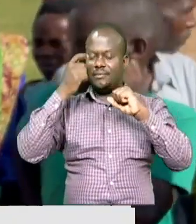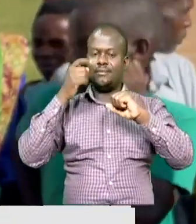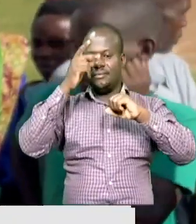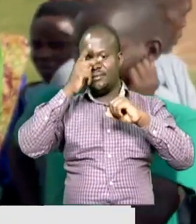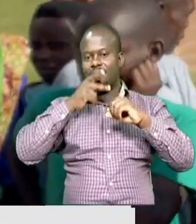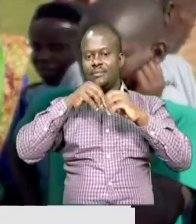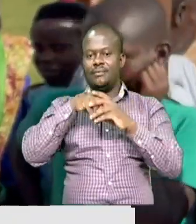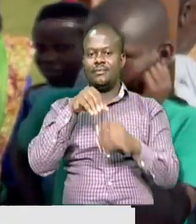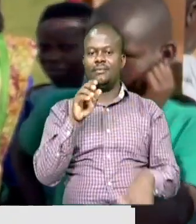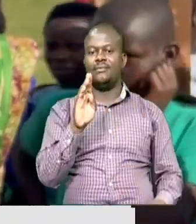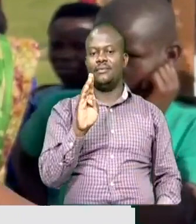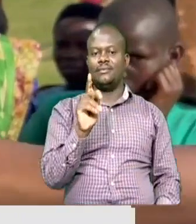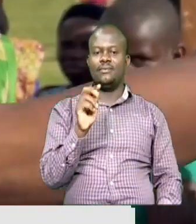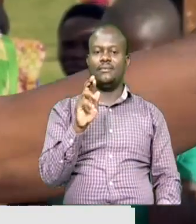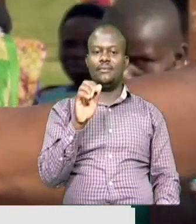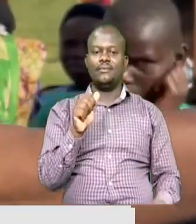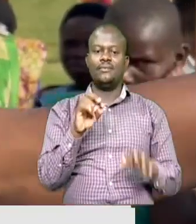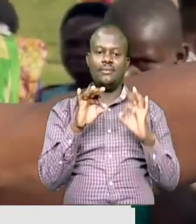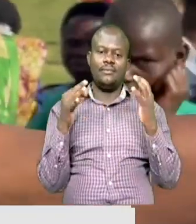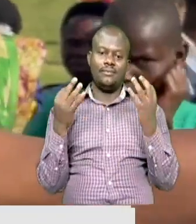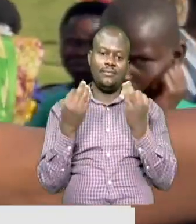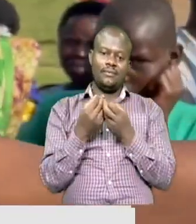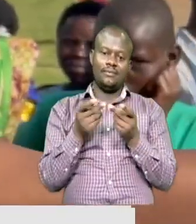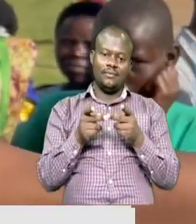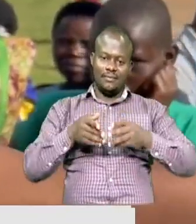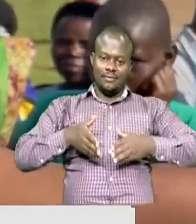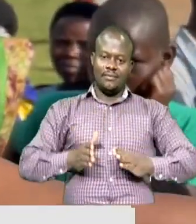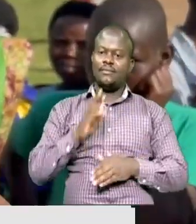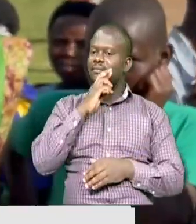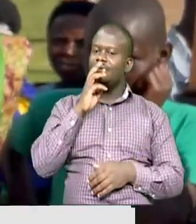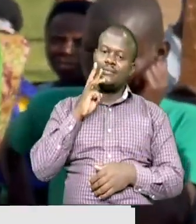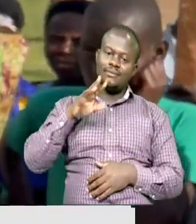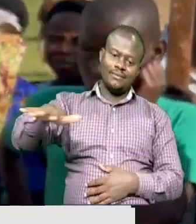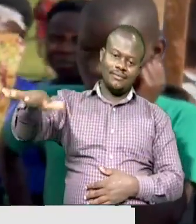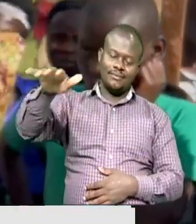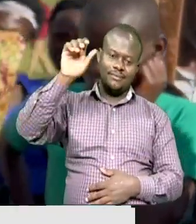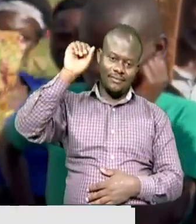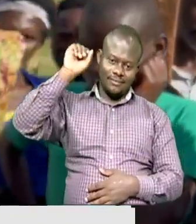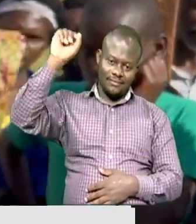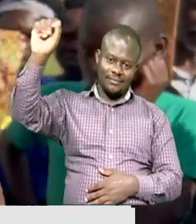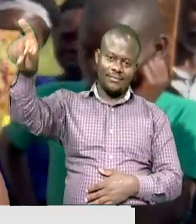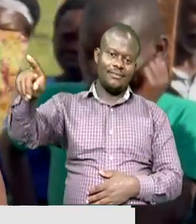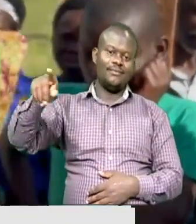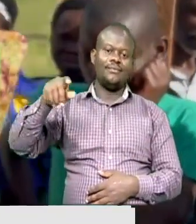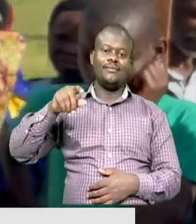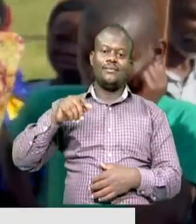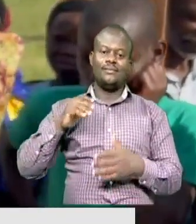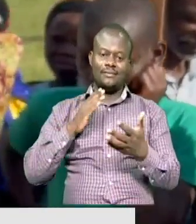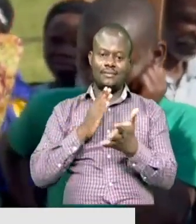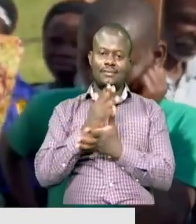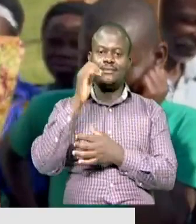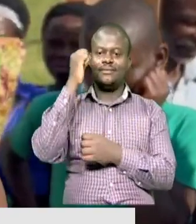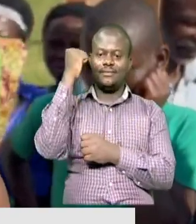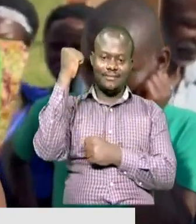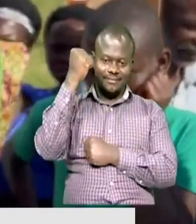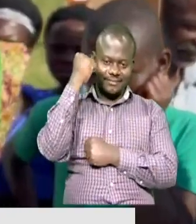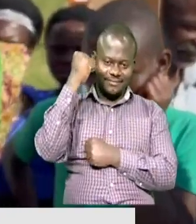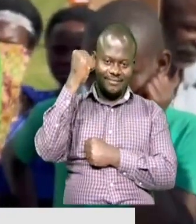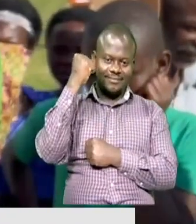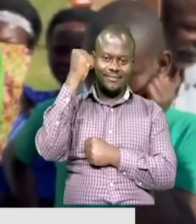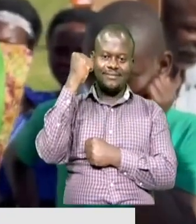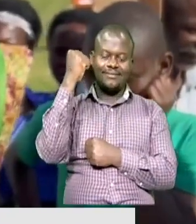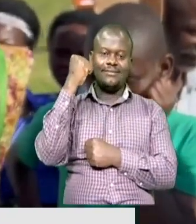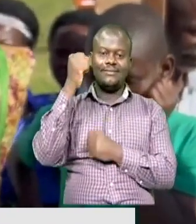wa muri Bukure n'umuryango waho mvuka muri Rwamagana, ngo tukuri inyuma igipfunsi ku gipfunsi